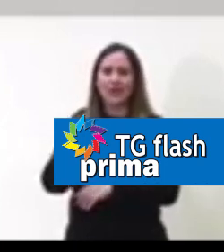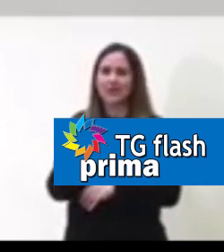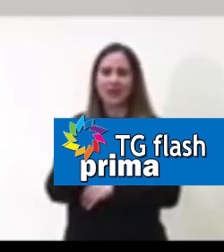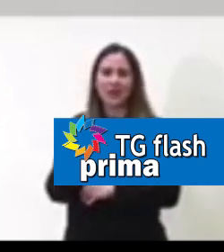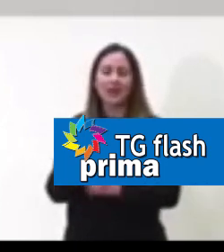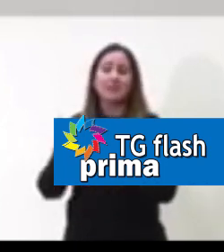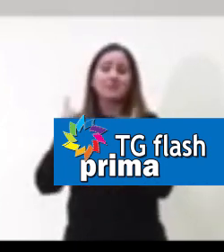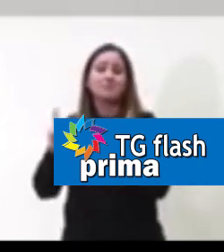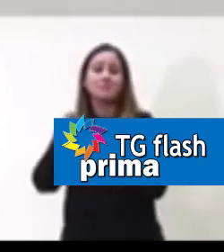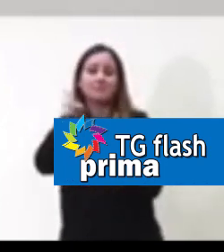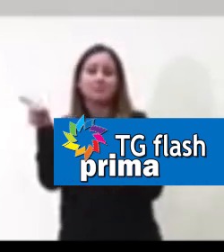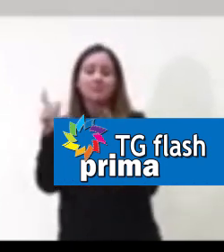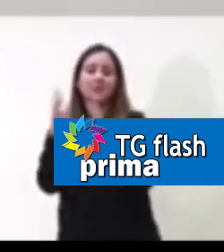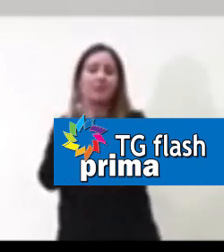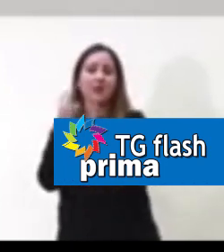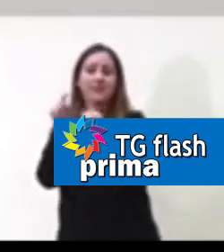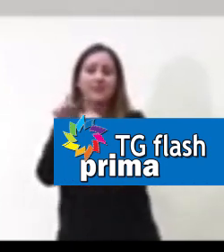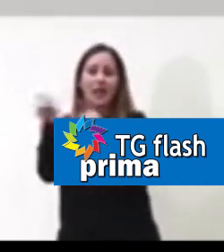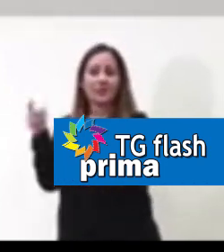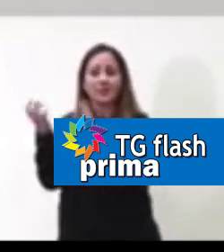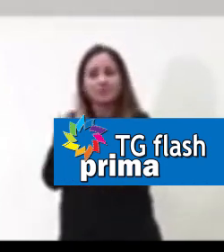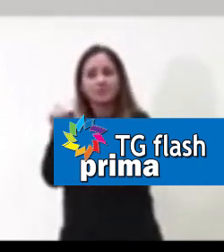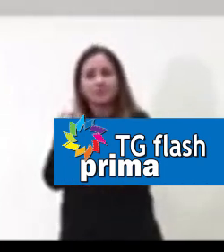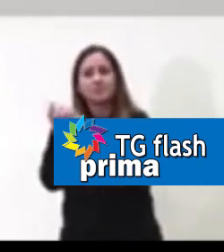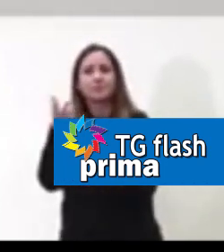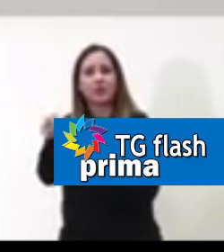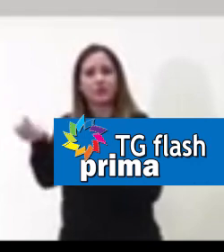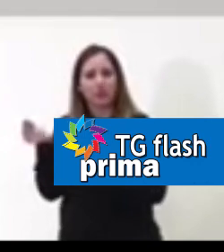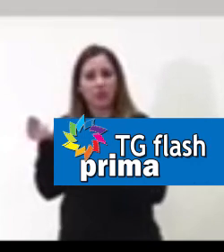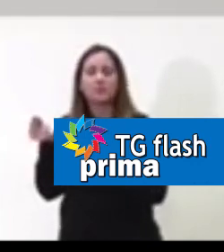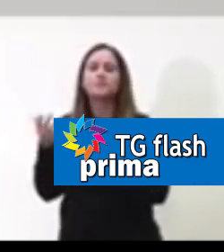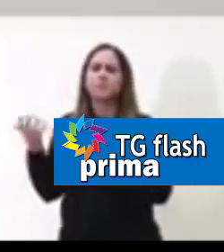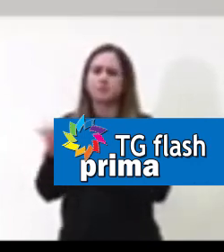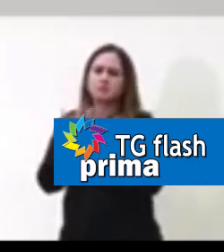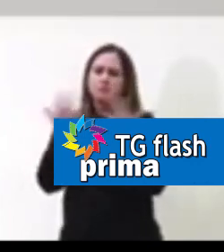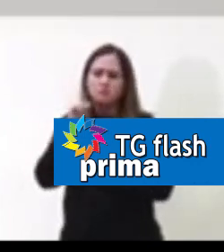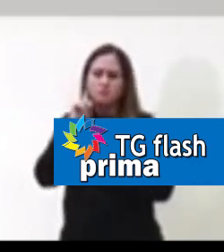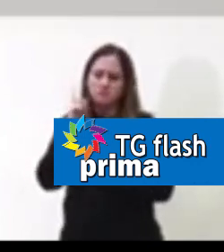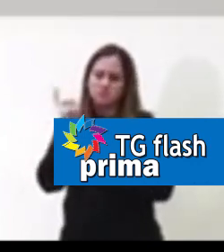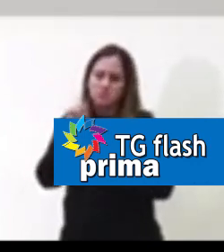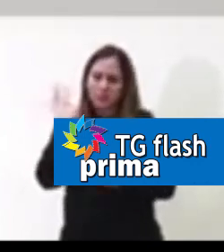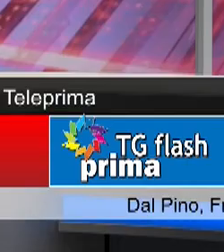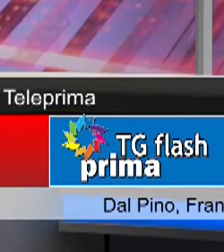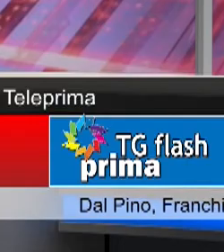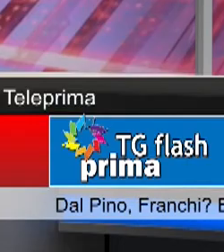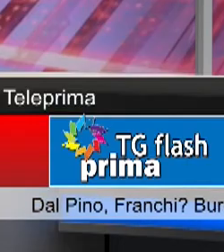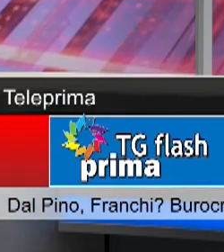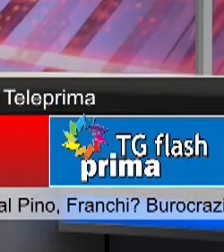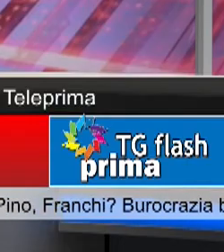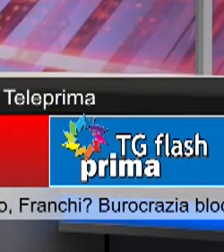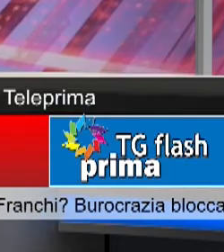mi sembra che le tabelle di marcia siano state rispettate, anzi in genere sono state anticipate.